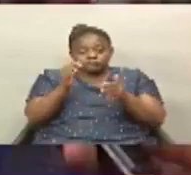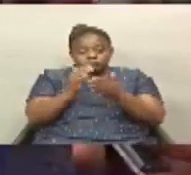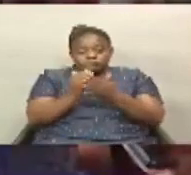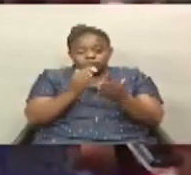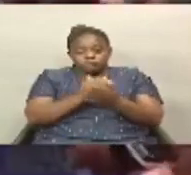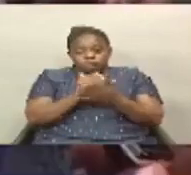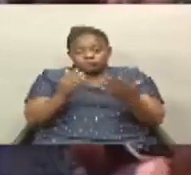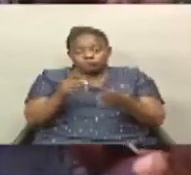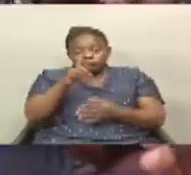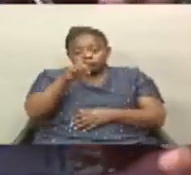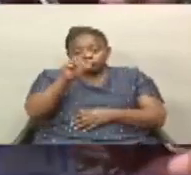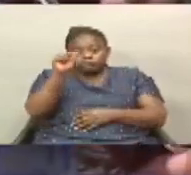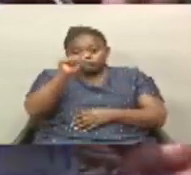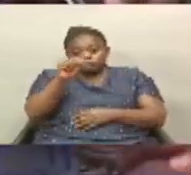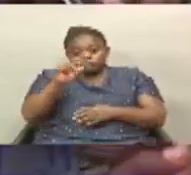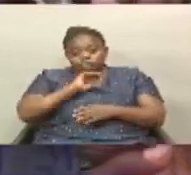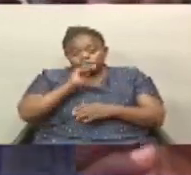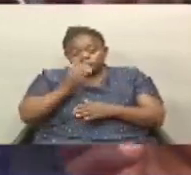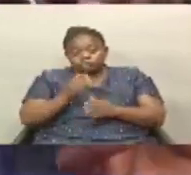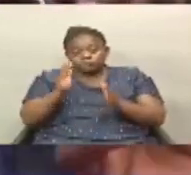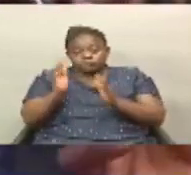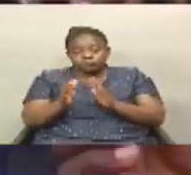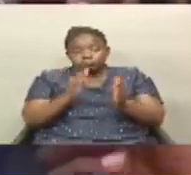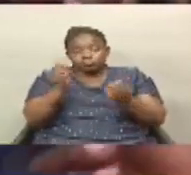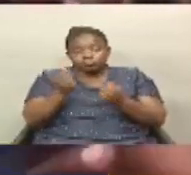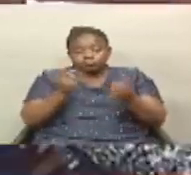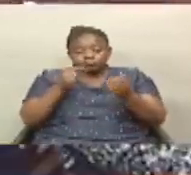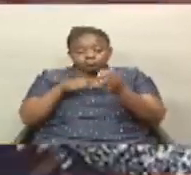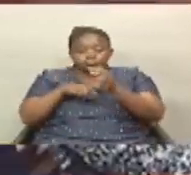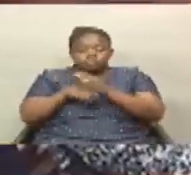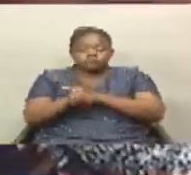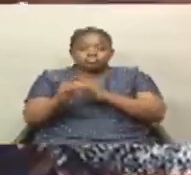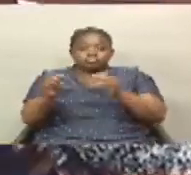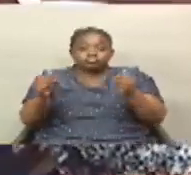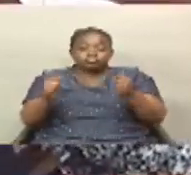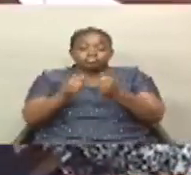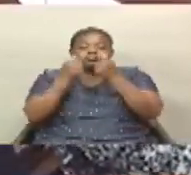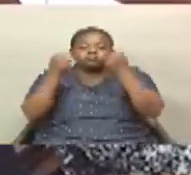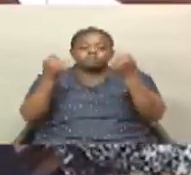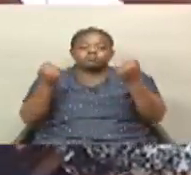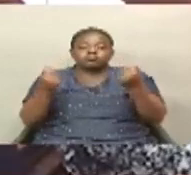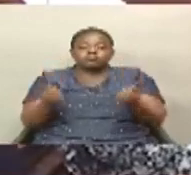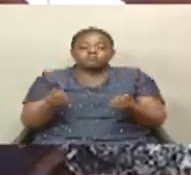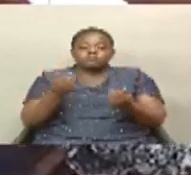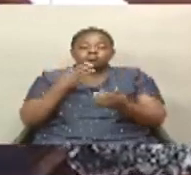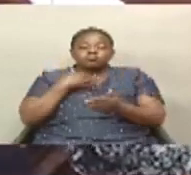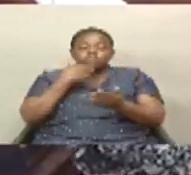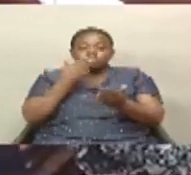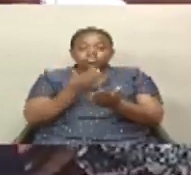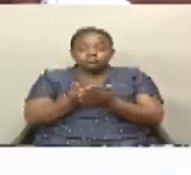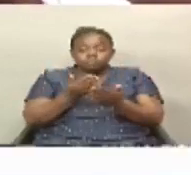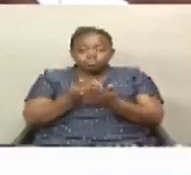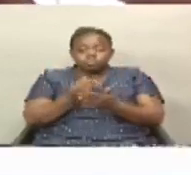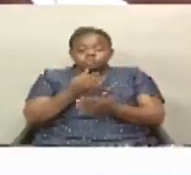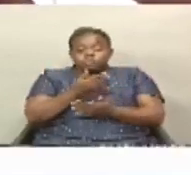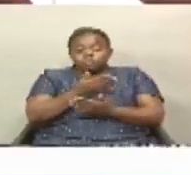eri disaster kuffe tewali ateeseteese nti emmotoka ekkirire tutomere wano njagala okusaba eri